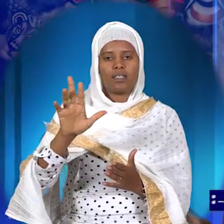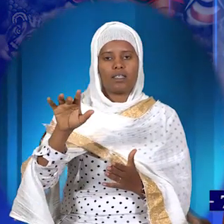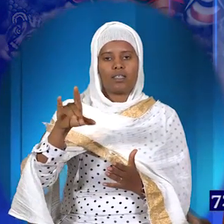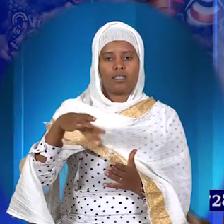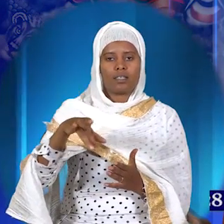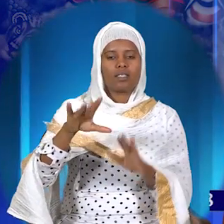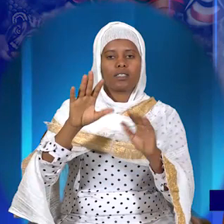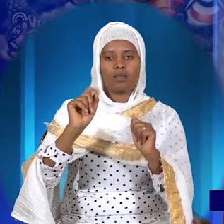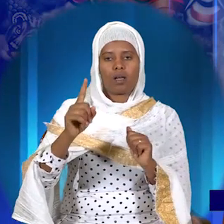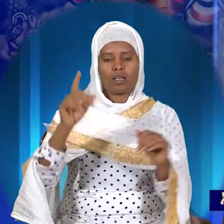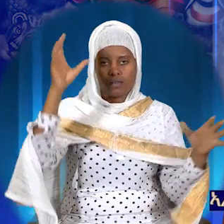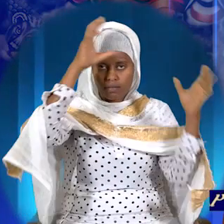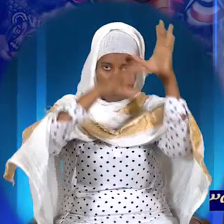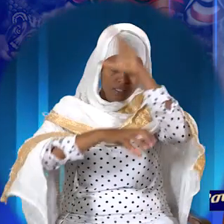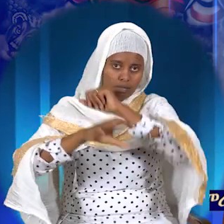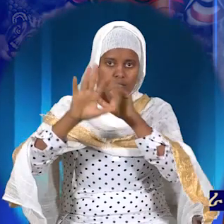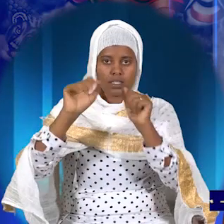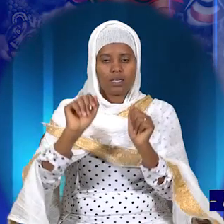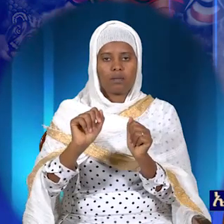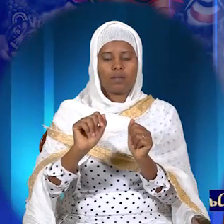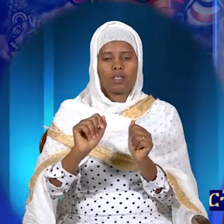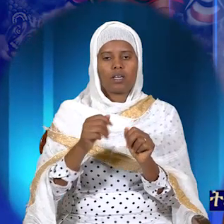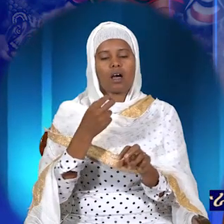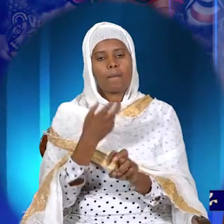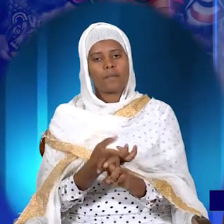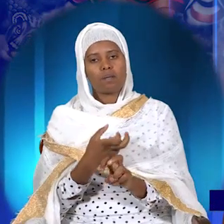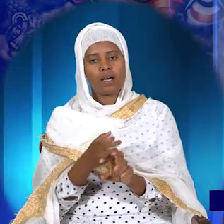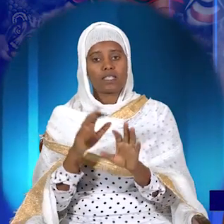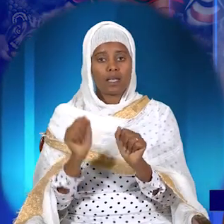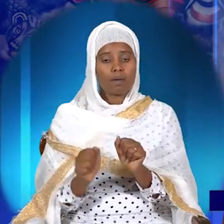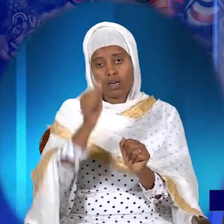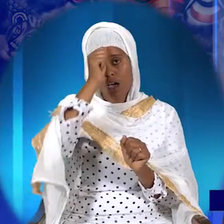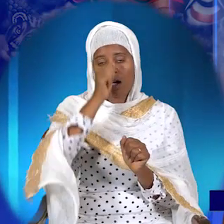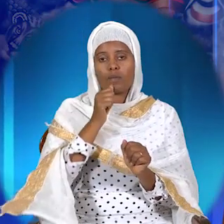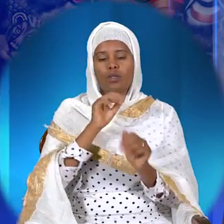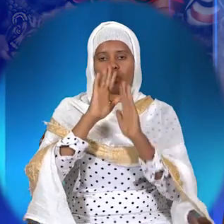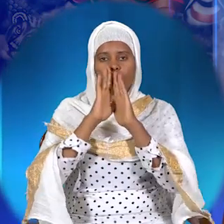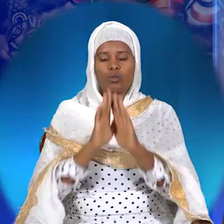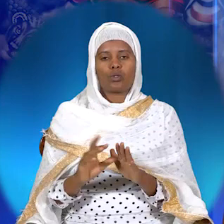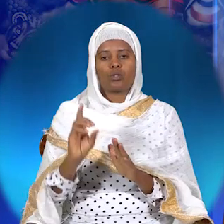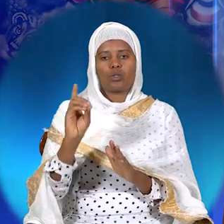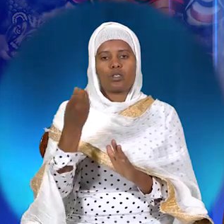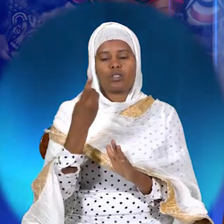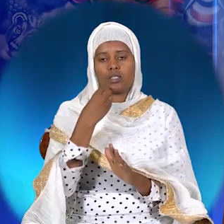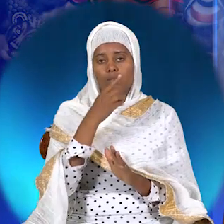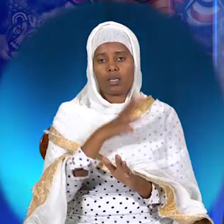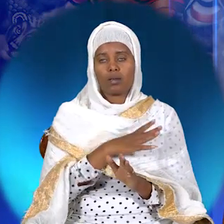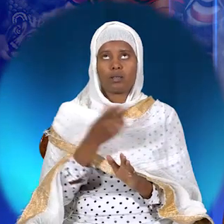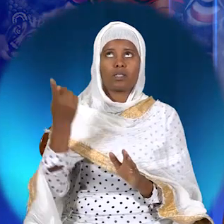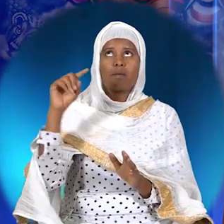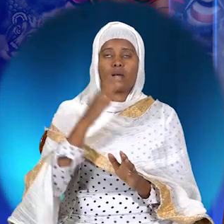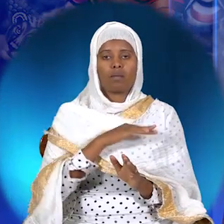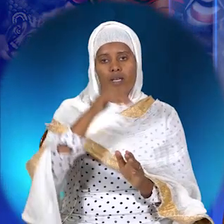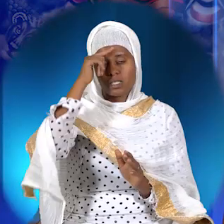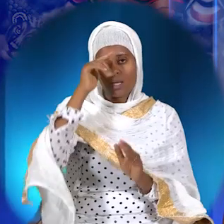ኣቴና ፍላስፋታት ሓደ ዝኾነ ኣብ ምምርማር ዝነበረ ሰብ ቅዱስ ዲዮናስዮስ ኣብ